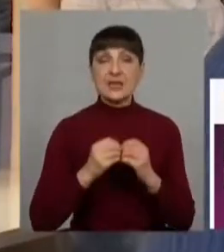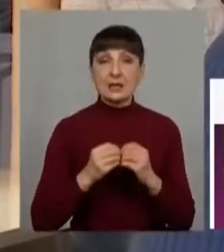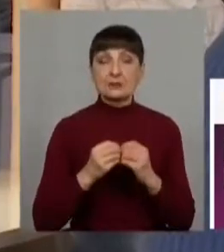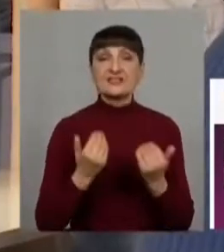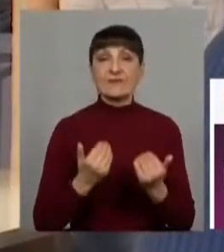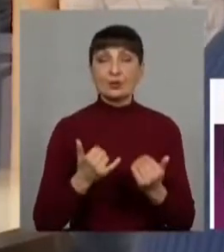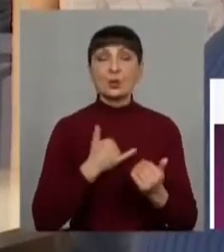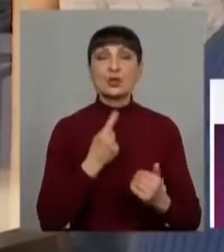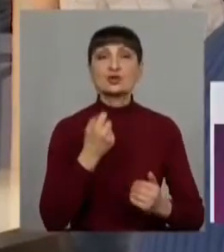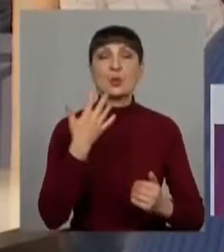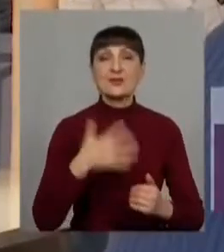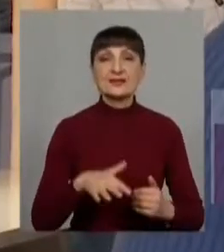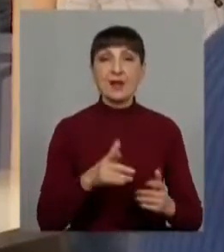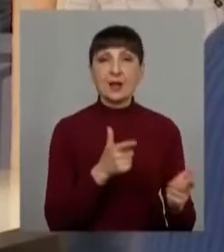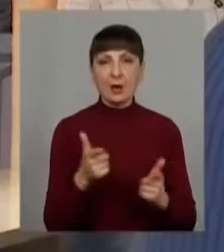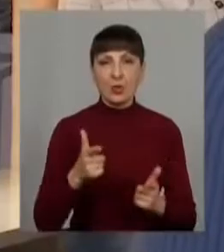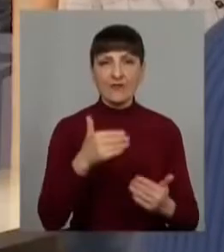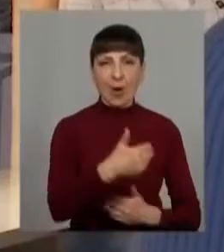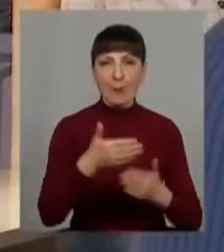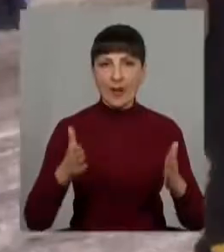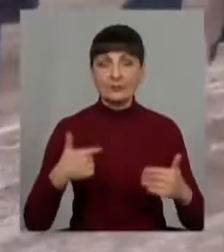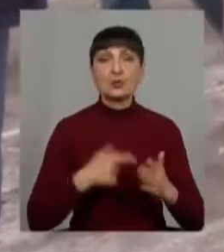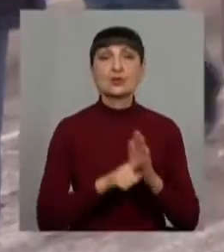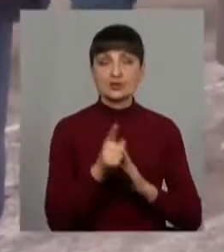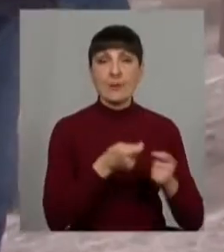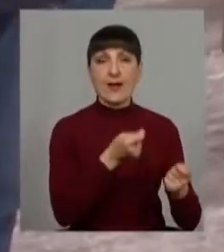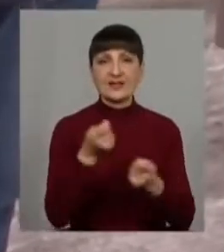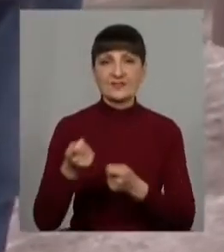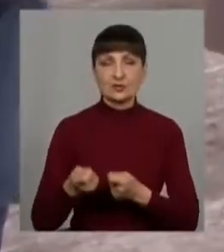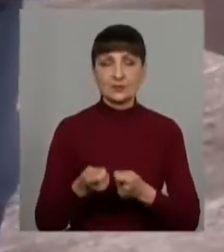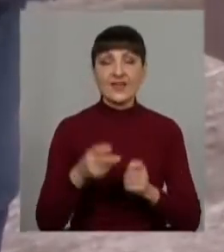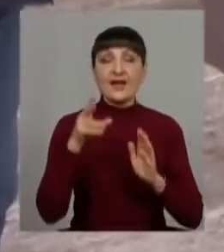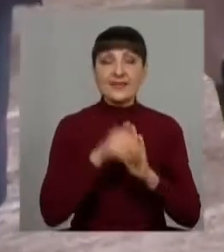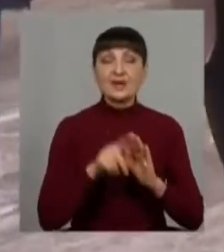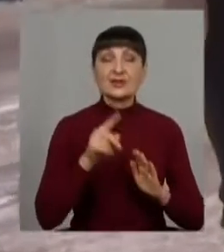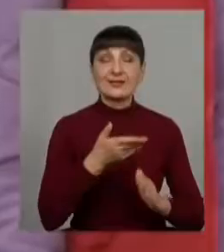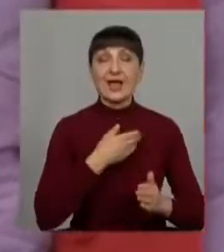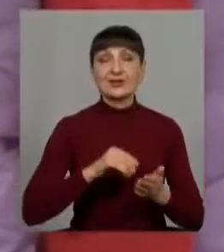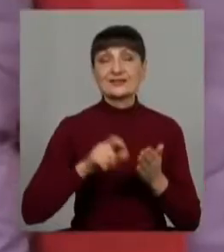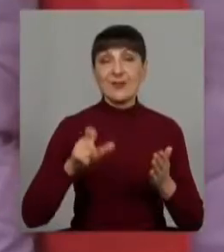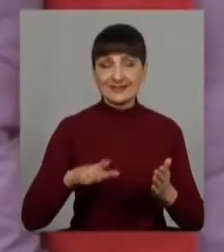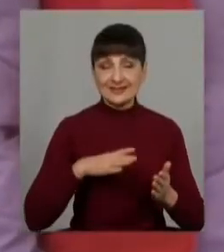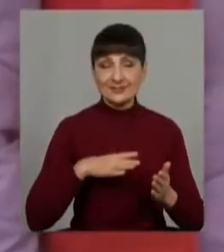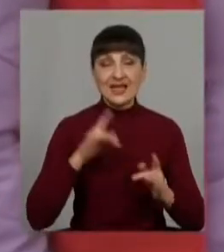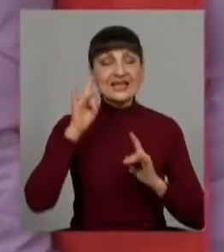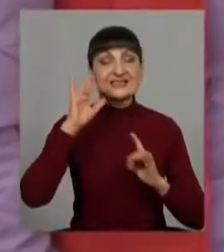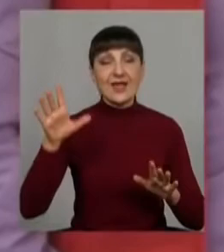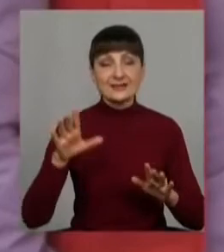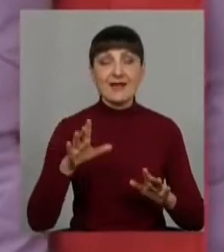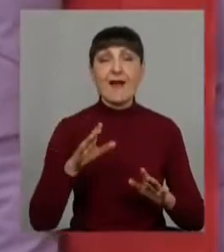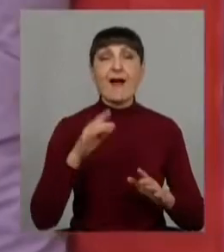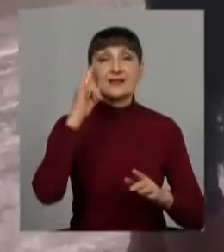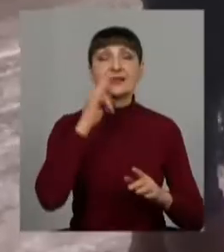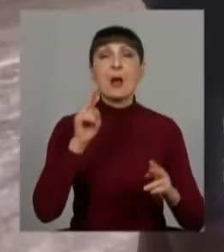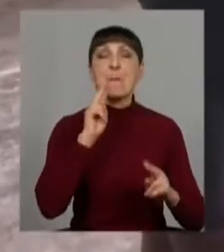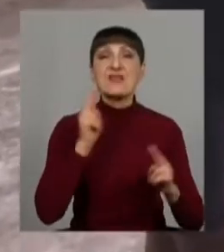волонтерскими организациями проводим совместно при поддержке акимата города Алматы. Задумка организаторов в том, чтобы не оставить без внимания